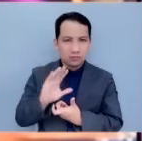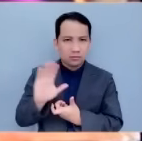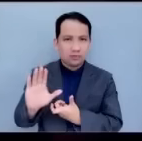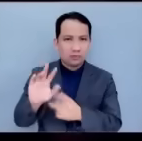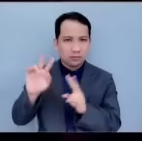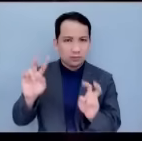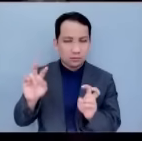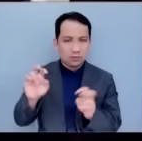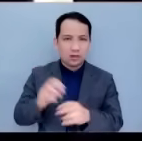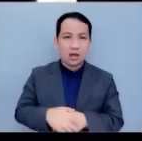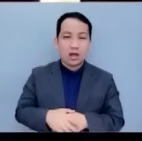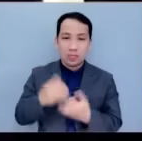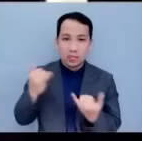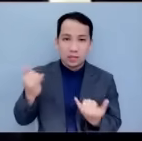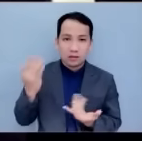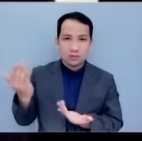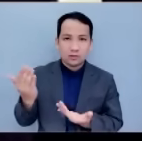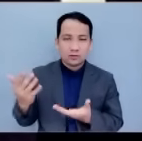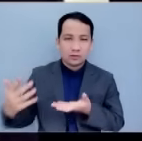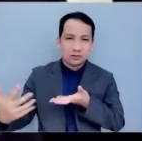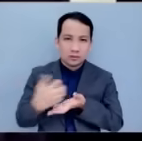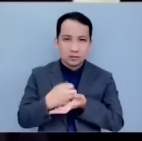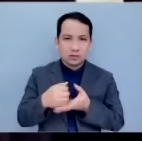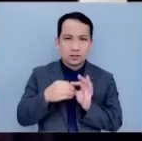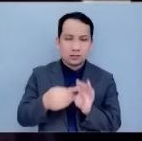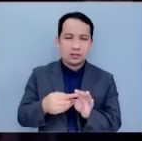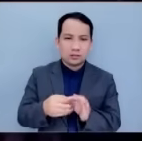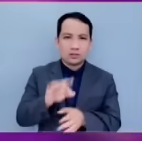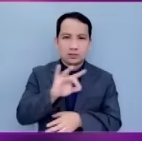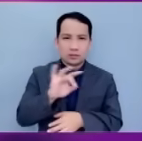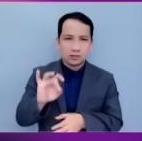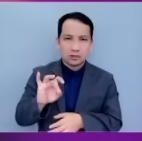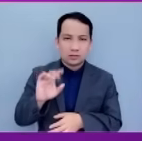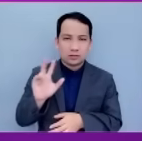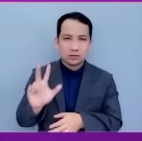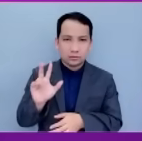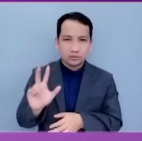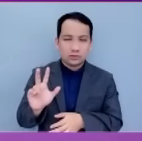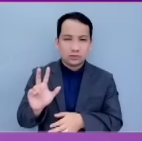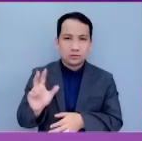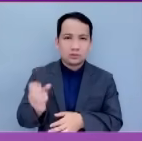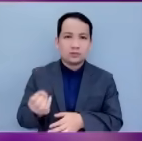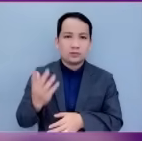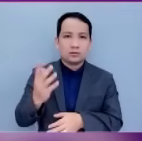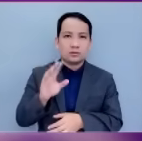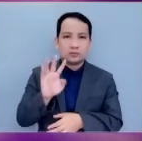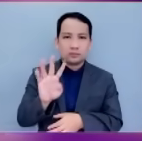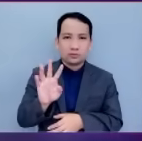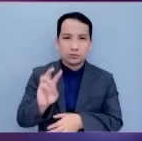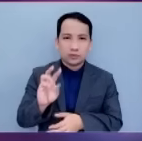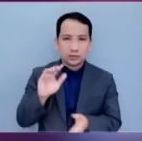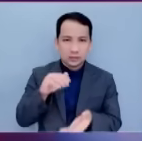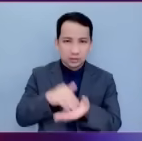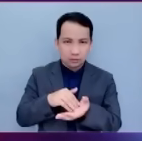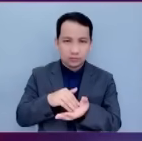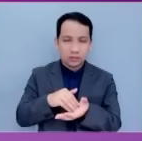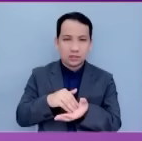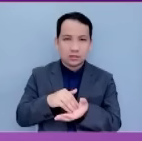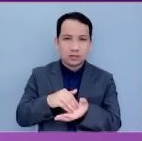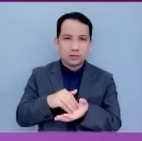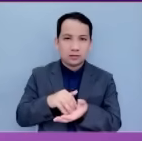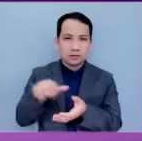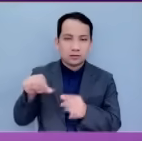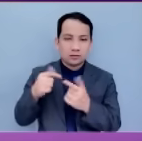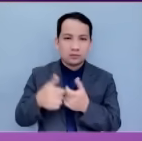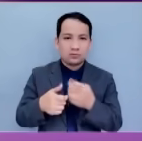Sa ngayon, nakalikom na rin ng $830 o mahigit 46,000 pesos ang Fourth